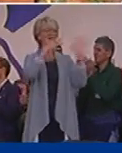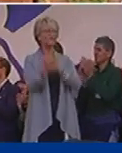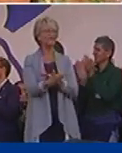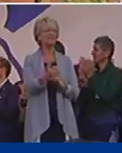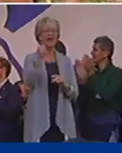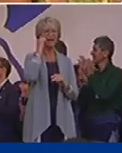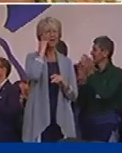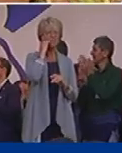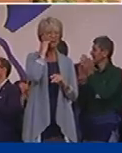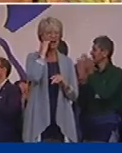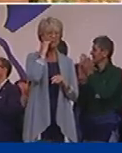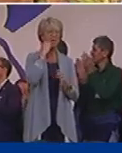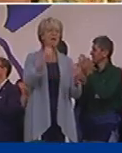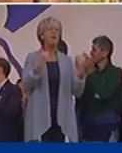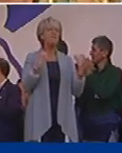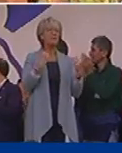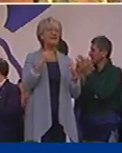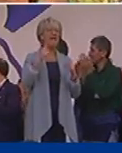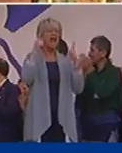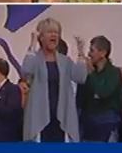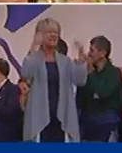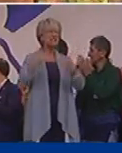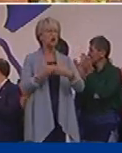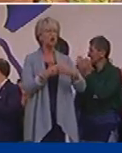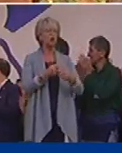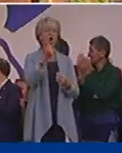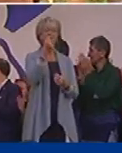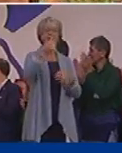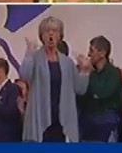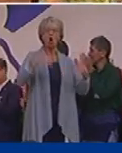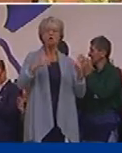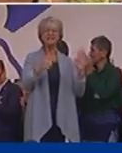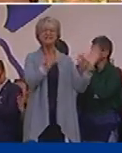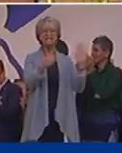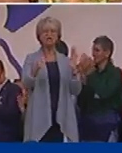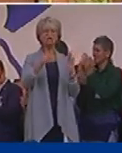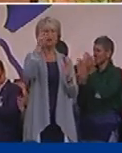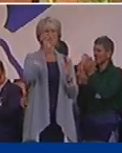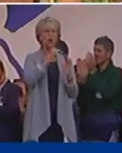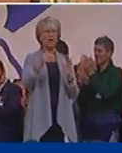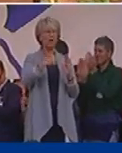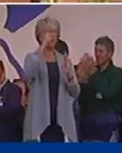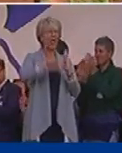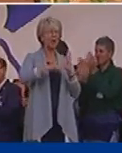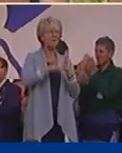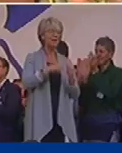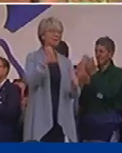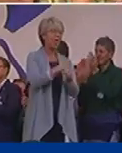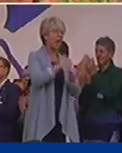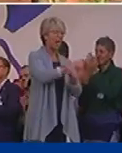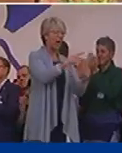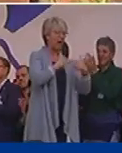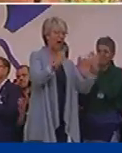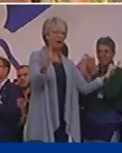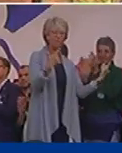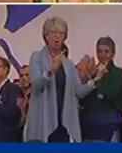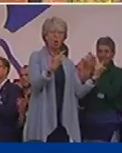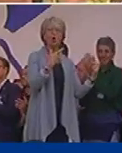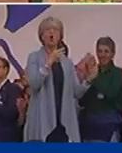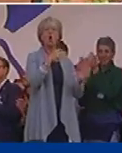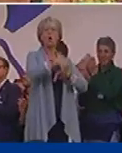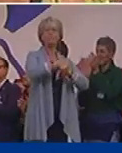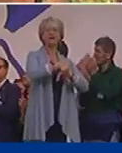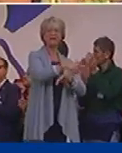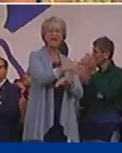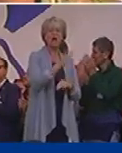mamme. Perché l'asilo nido costa €600 al mese, perché lei è precaria in un centro commerciale, perché il